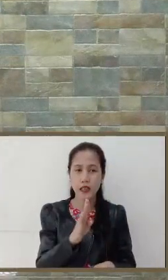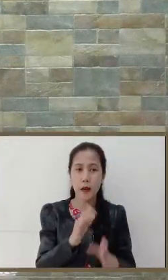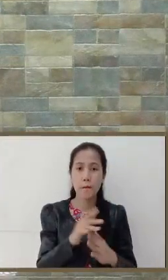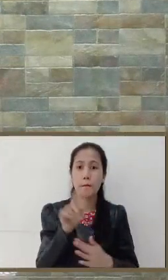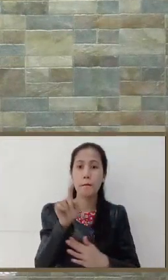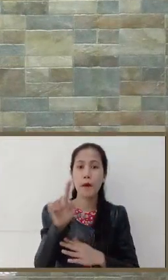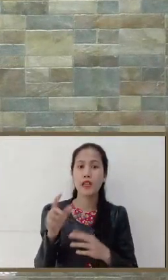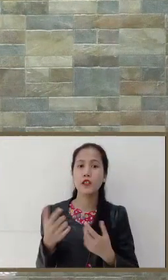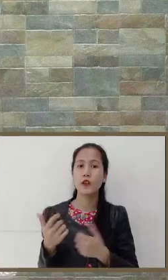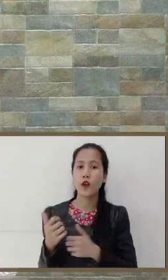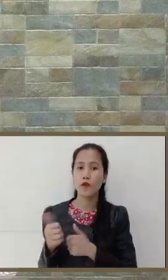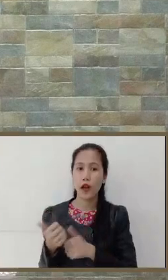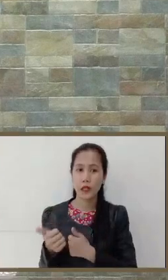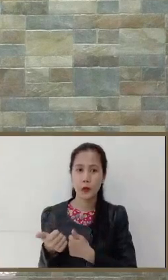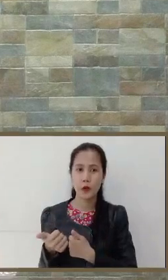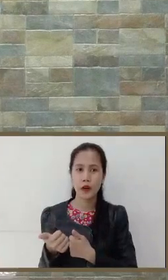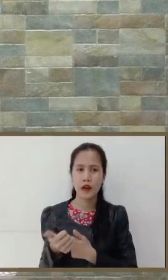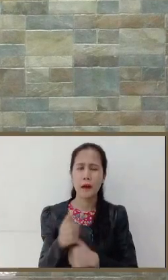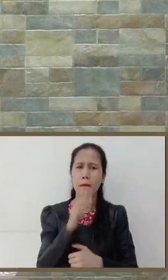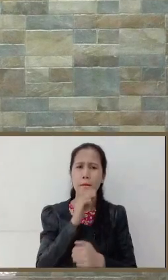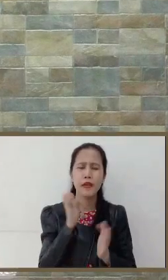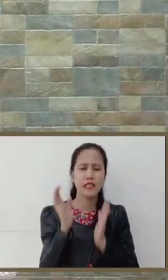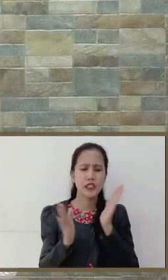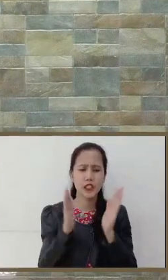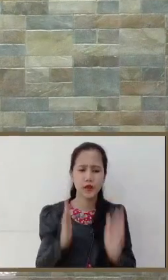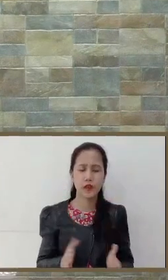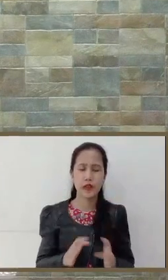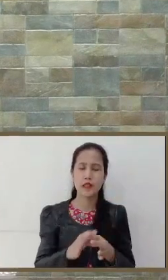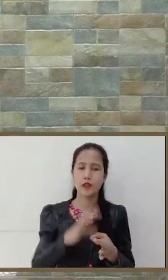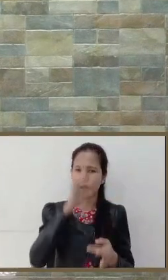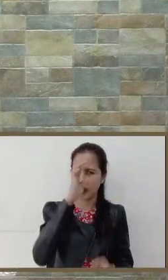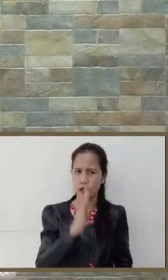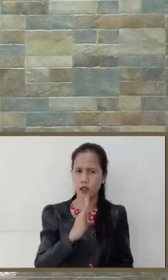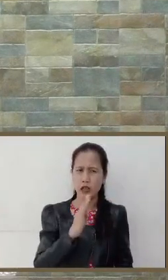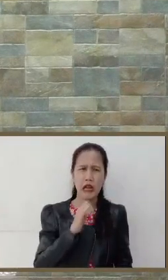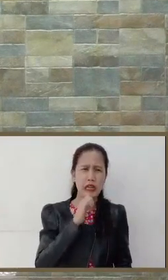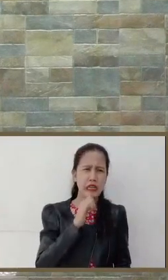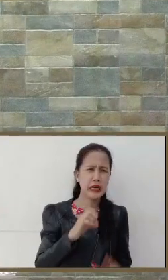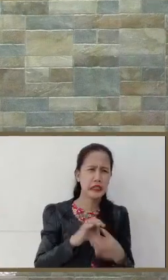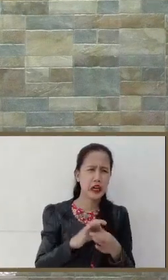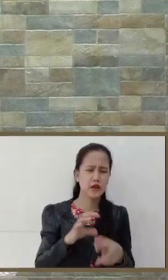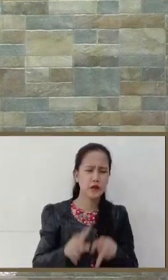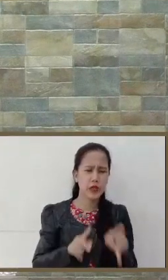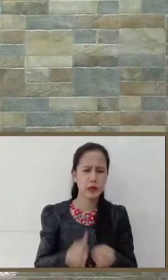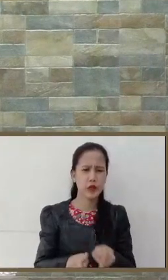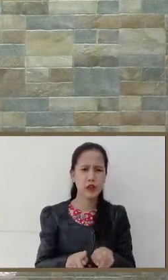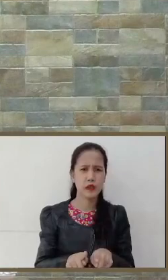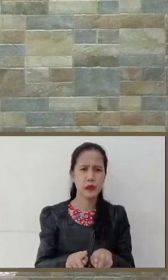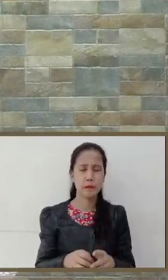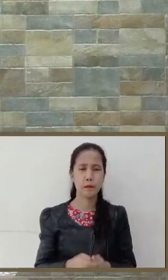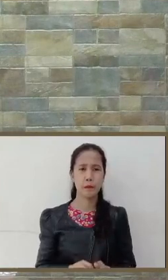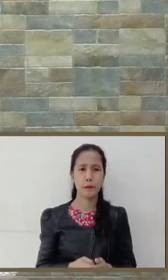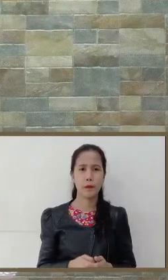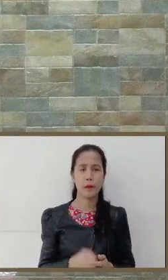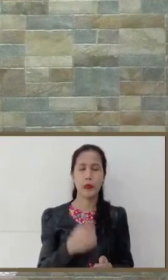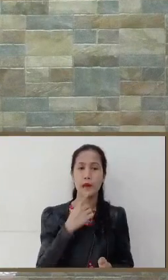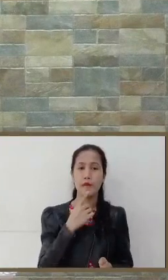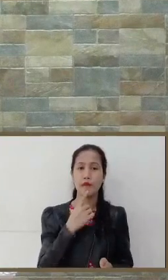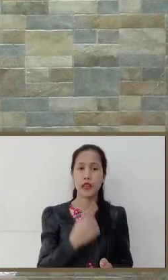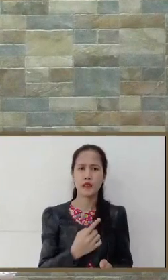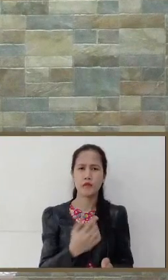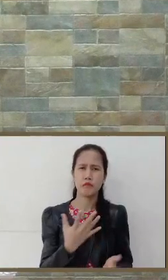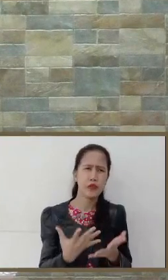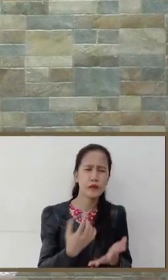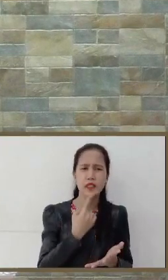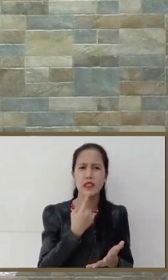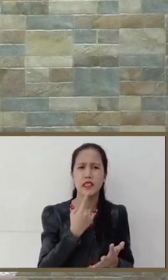a servants of men, but be ye a servants of God. Hindi man natin makikita dito yung pinaka-praise na be ye servants of God o be